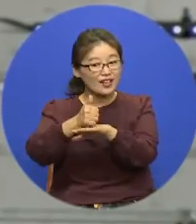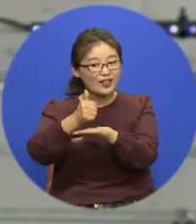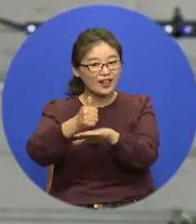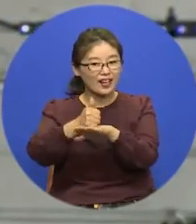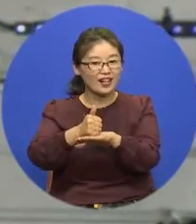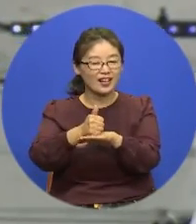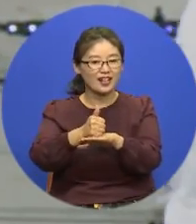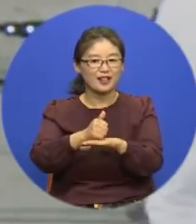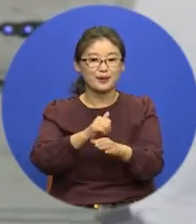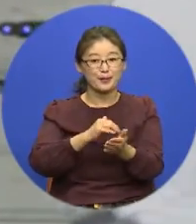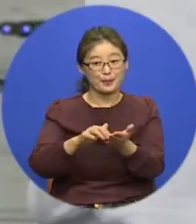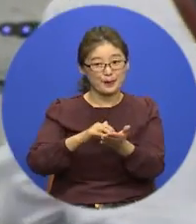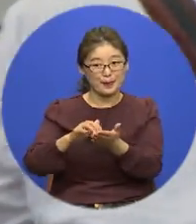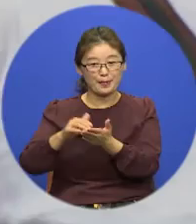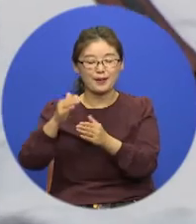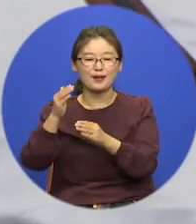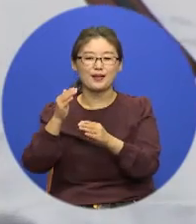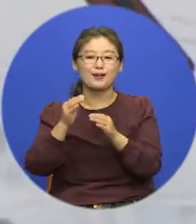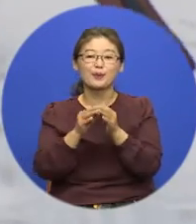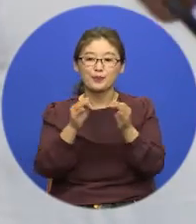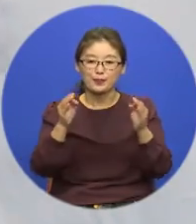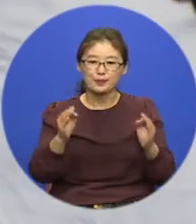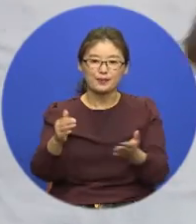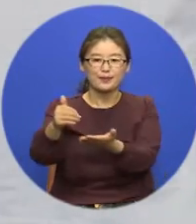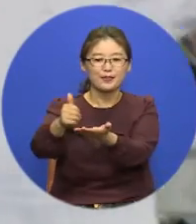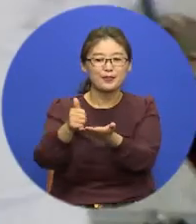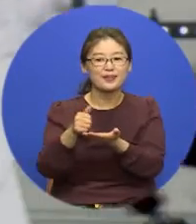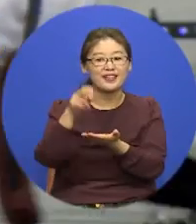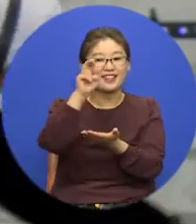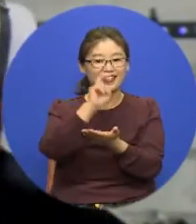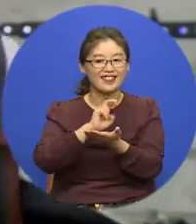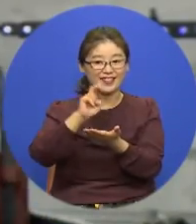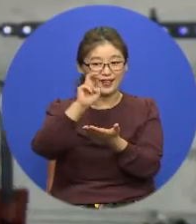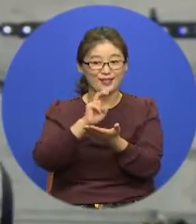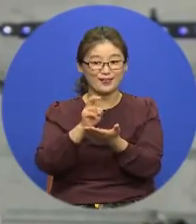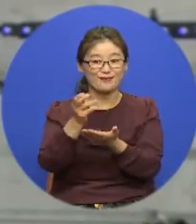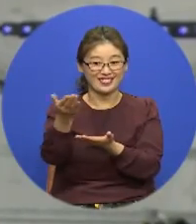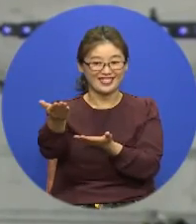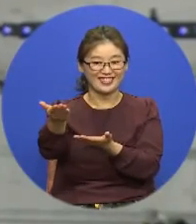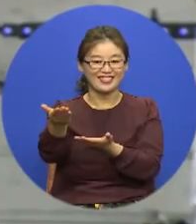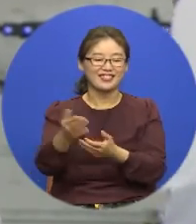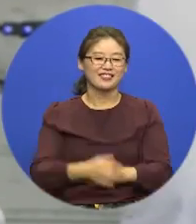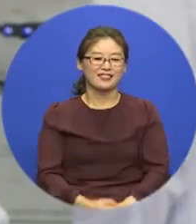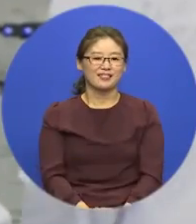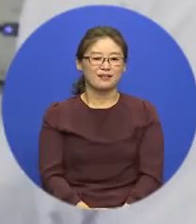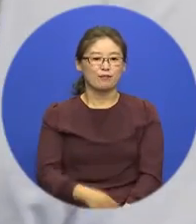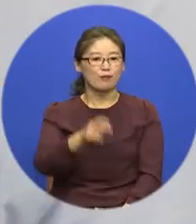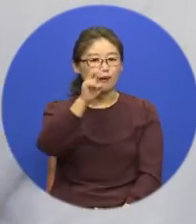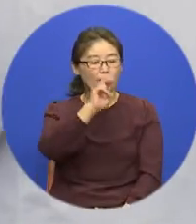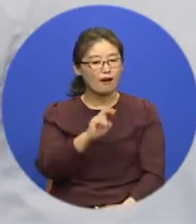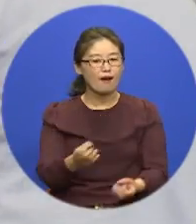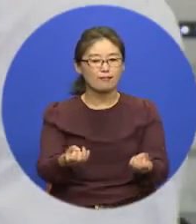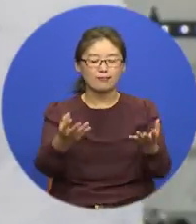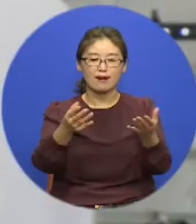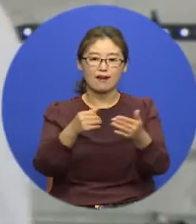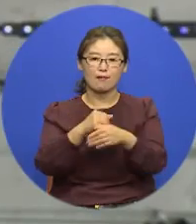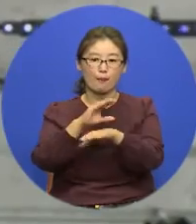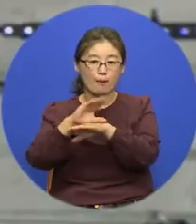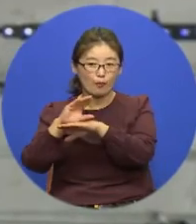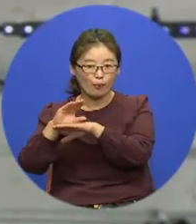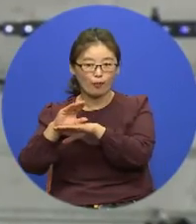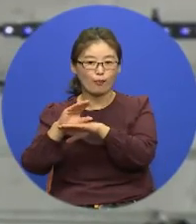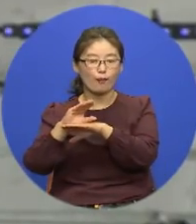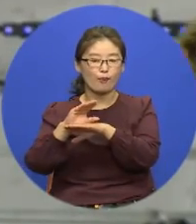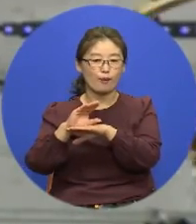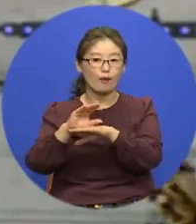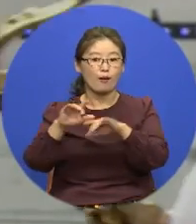마지막으로 집계되고 있는 동안 이제 초대 가수 한번 모실 텐데요. 뭐 가요 무대 각 방송에서도 지금 나오고